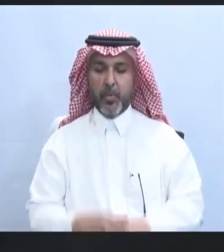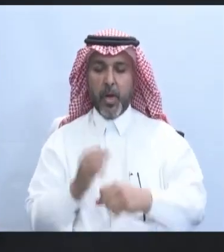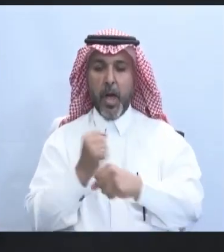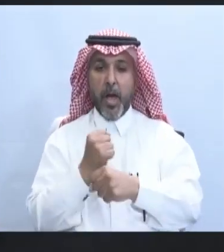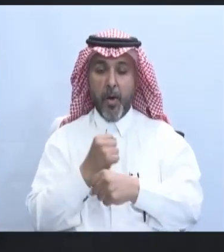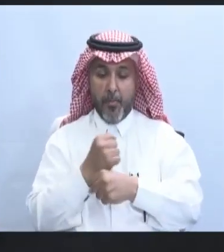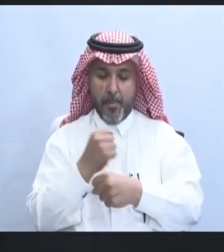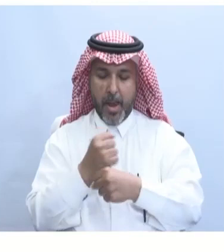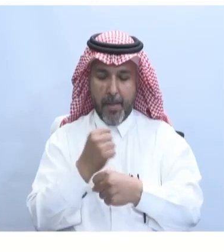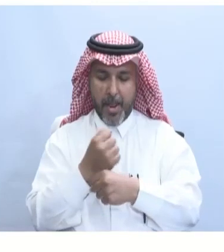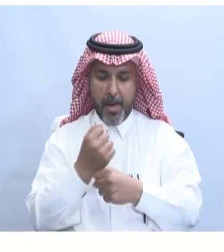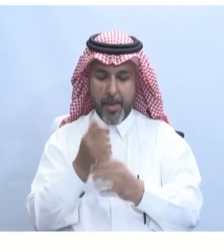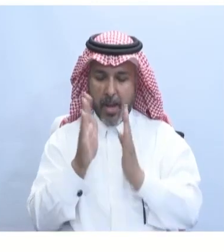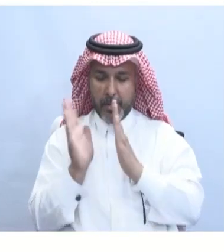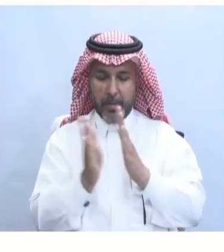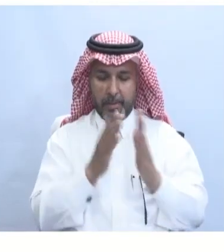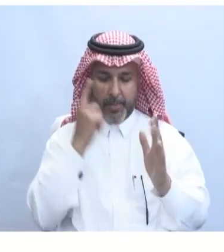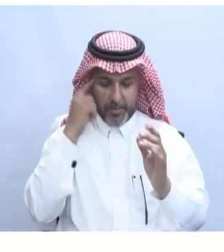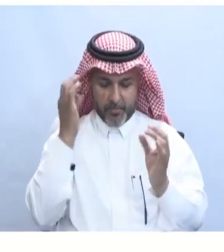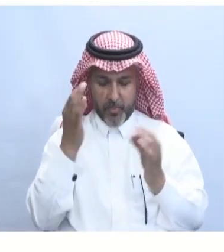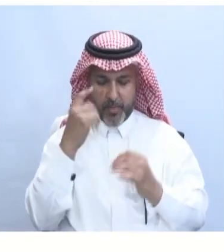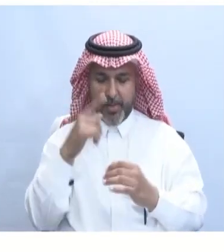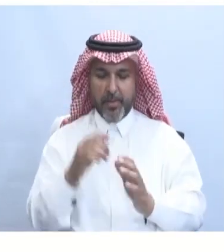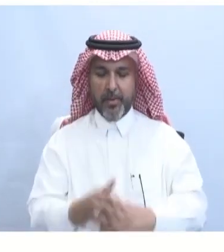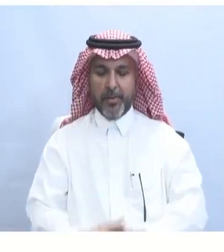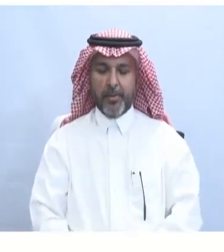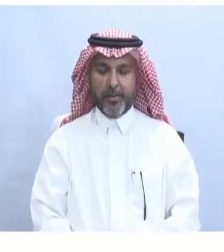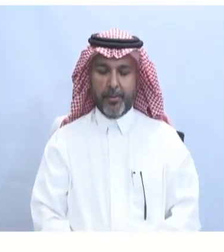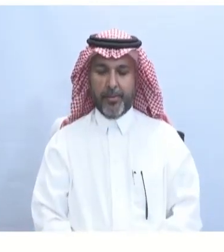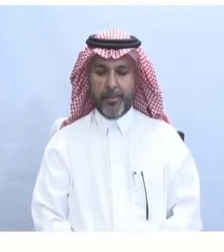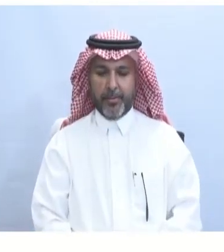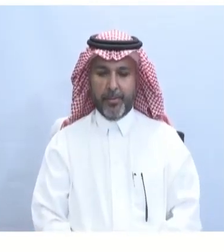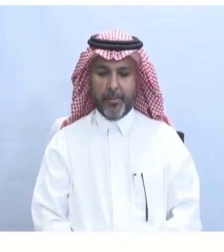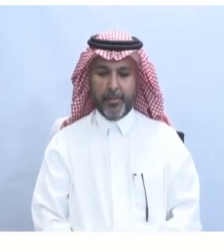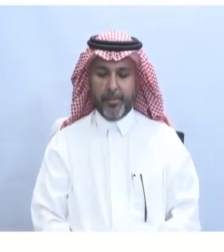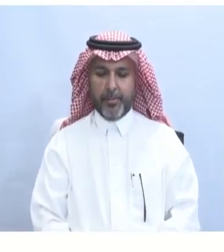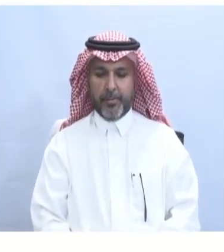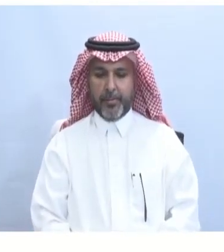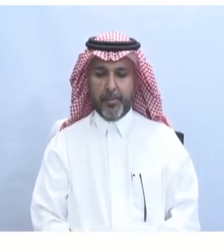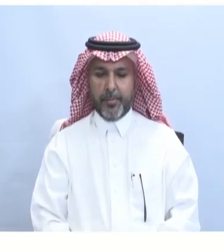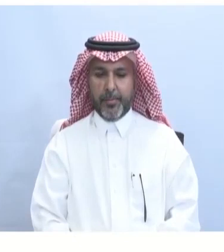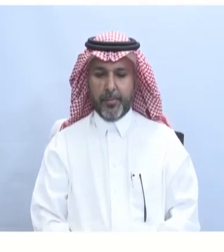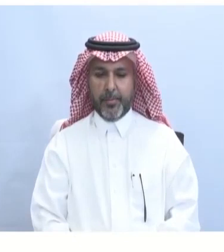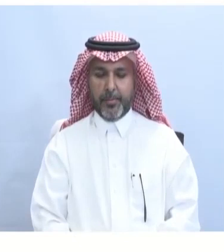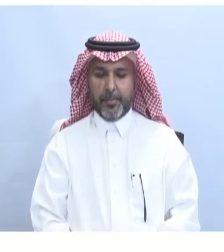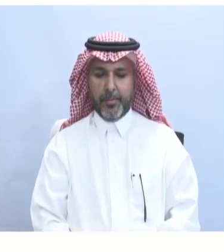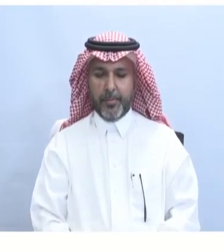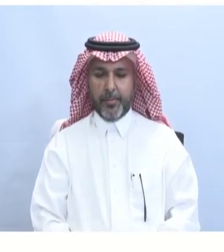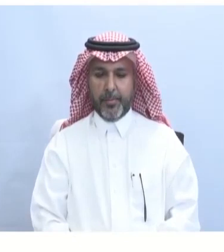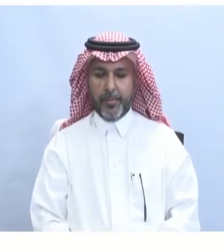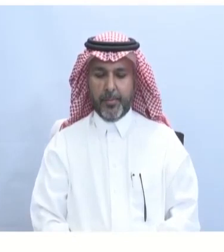وايضا تنظيم جميع ما يتعلق بالناس في الدوله